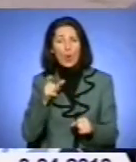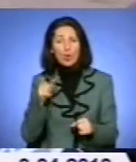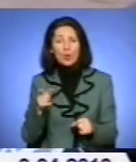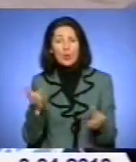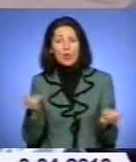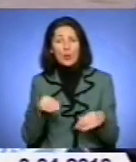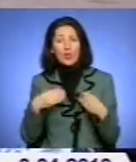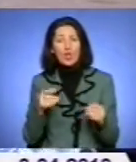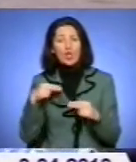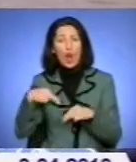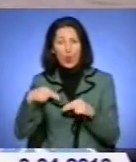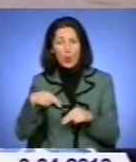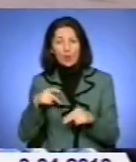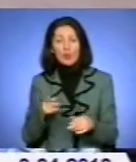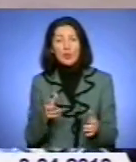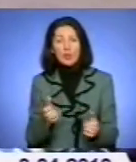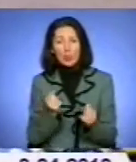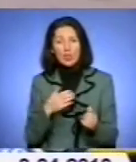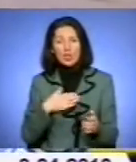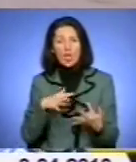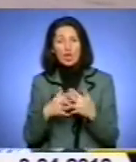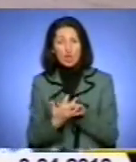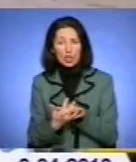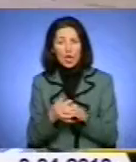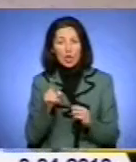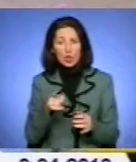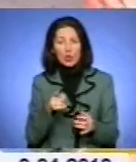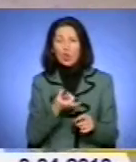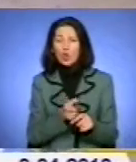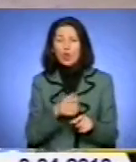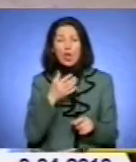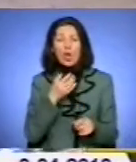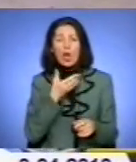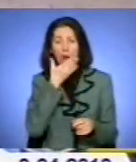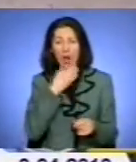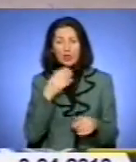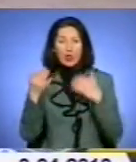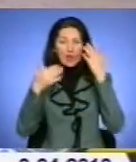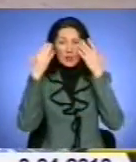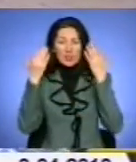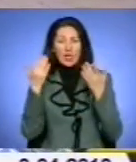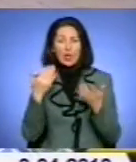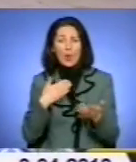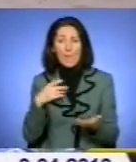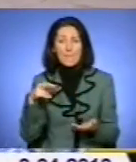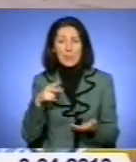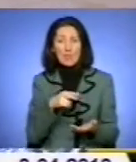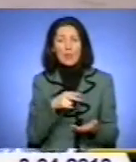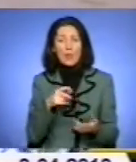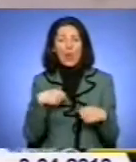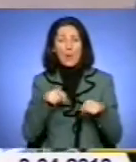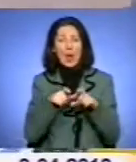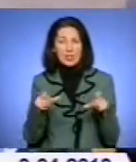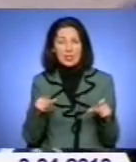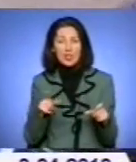роботу. І вони би були трималися нашого села. Тут дуже файно, весело. Ви пішли, і ви пішли в магазин,